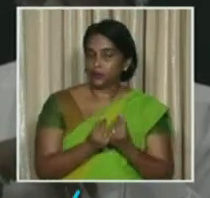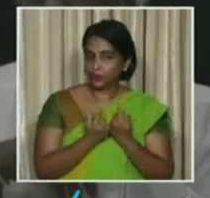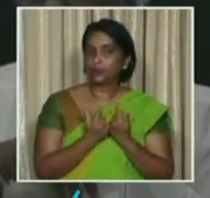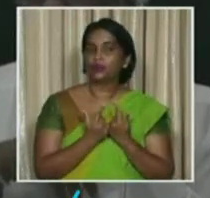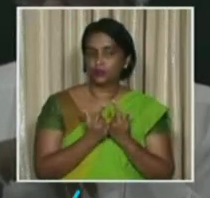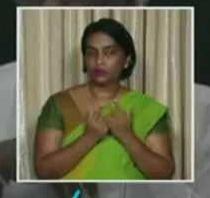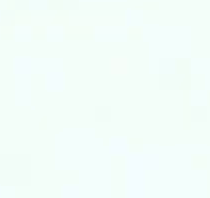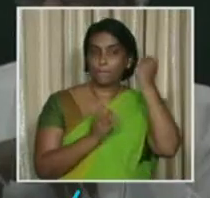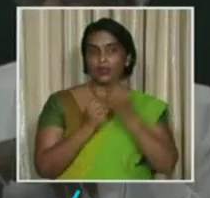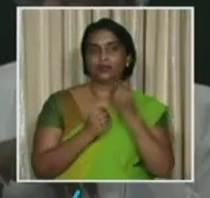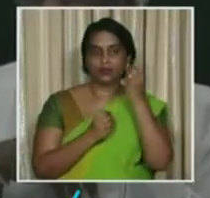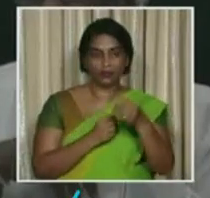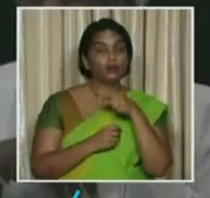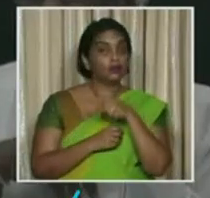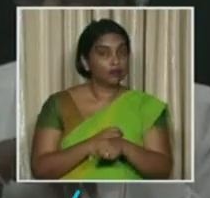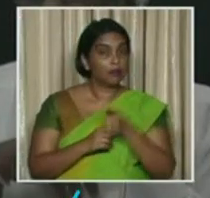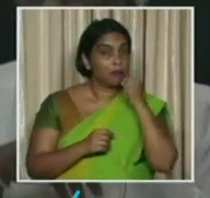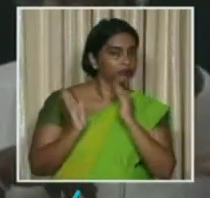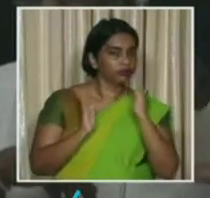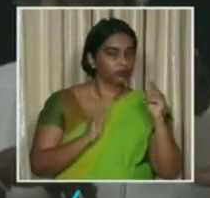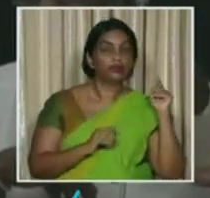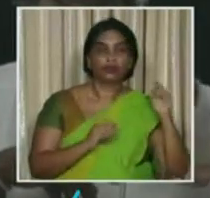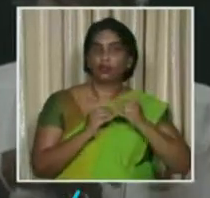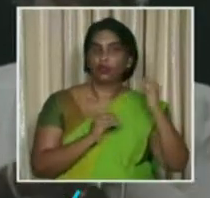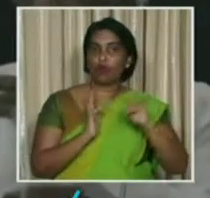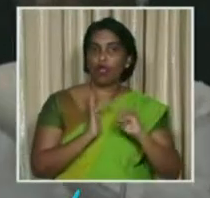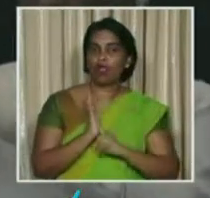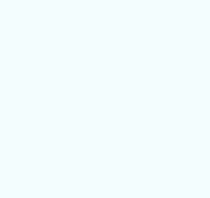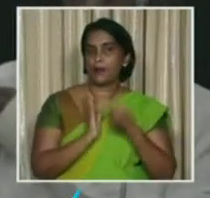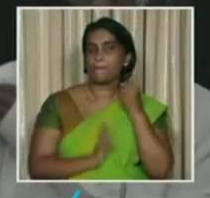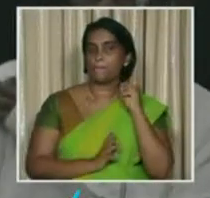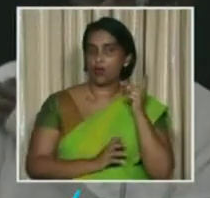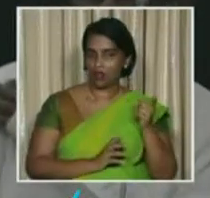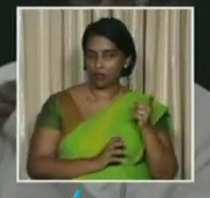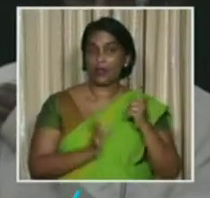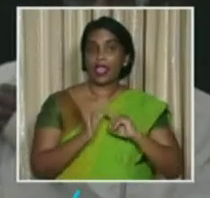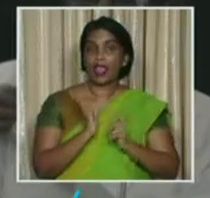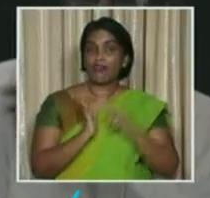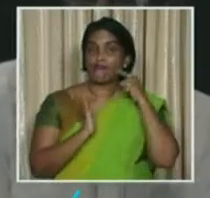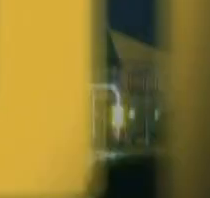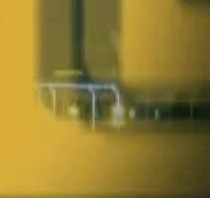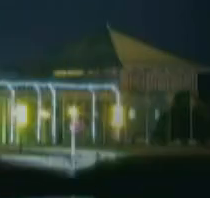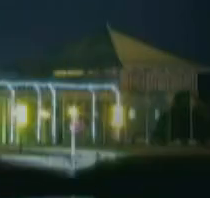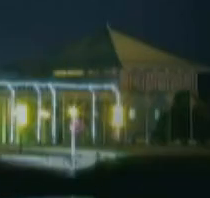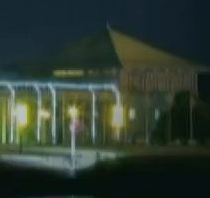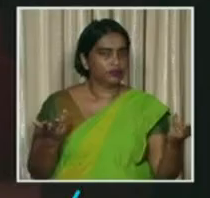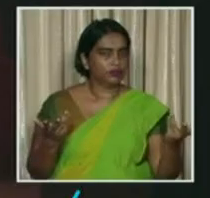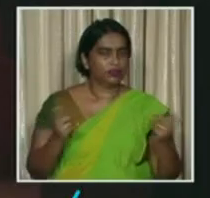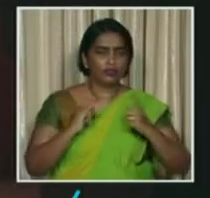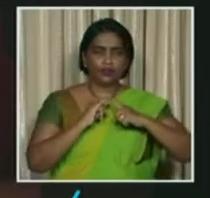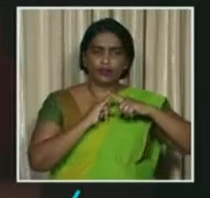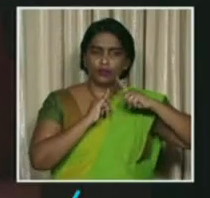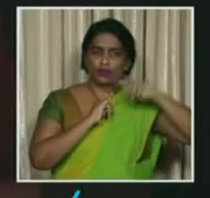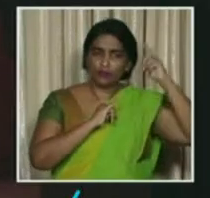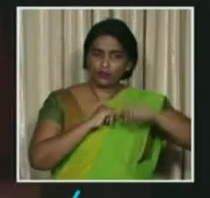කඩිනමින් ප්‍රතිඵල ලබා දෙන්න. මොකද මේක පරක් වෙන තරමට ඊළඟ ඕ ලෙවල් එක්සෑම් එක පරක් වෙනවා. ඊළඟ ඒ ලෙවල් එක්සෑම් එක පරක් වෙනවා.